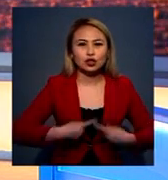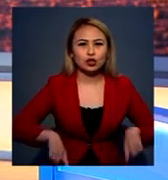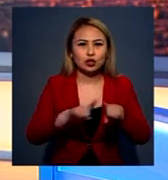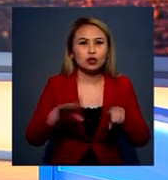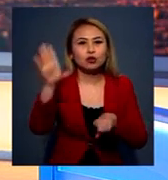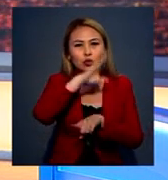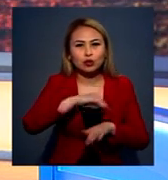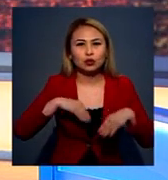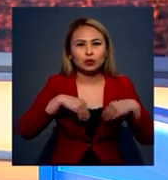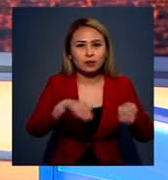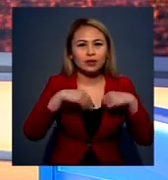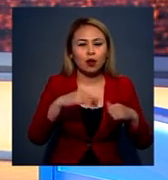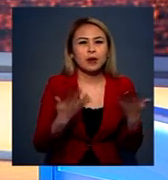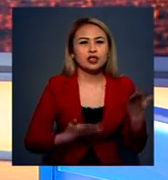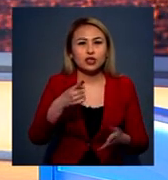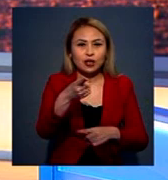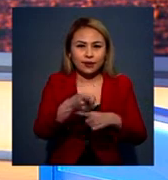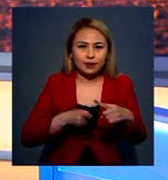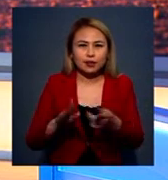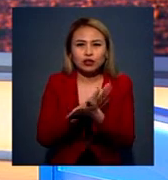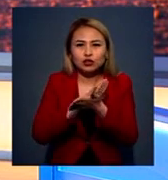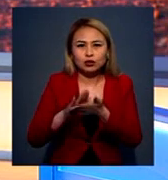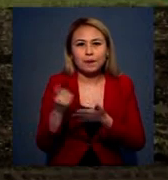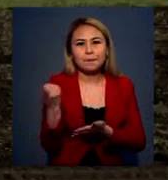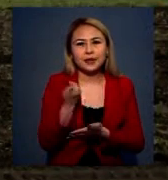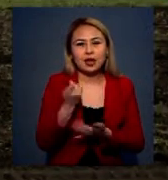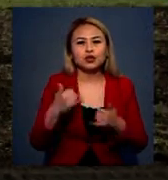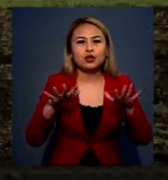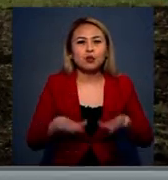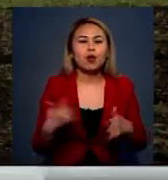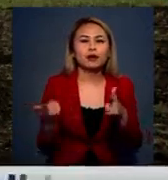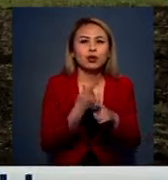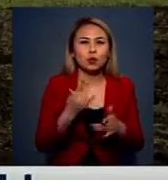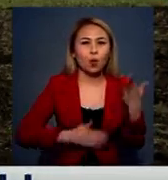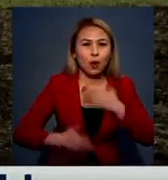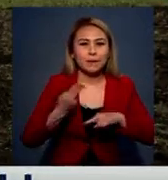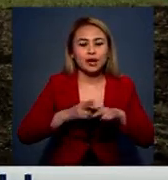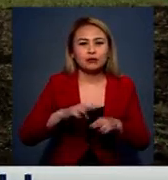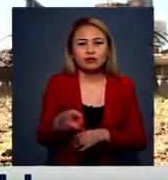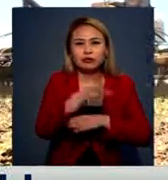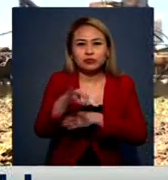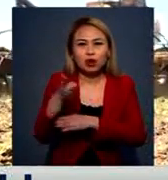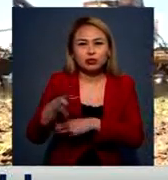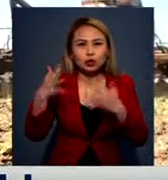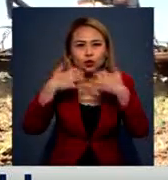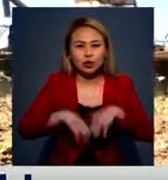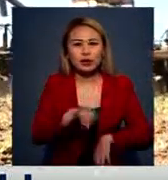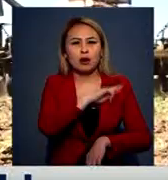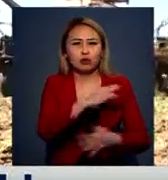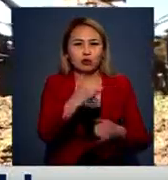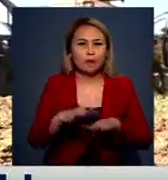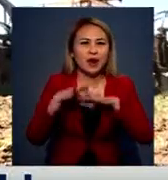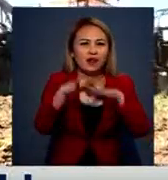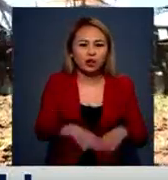гектар жерге тұқым себілсе, оның жартысы таза бидай. Өңірде жиі қуаңшылық болатындықтан суармалы алқаптардың көлемін арттыру жұмыстары жүріп